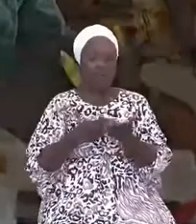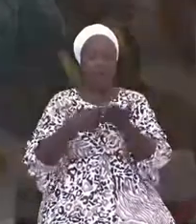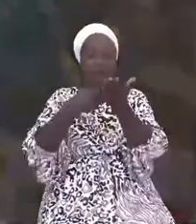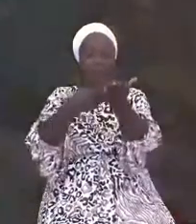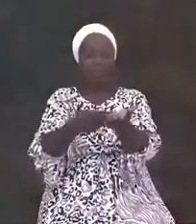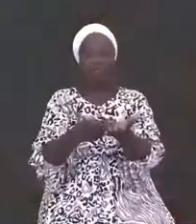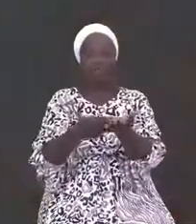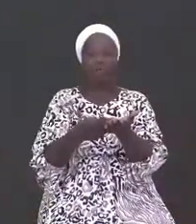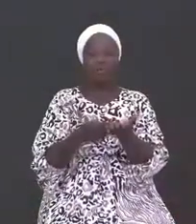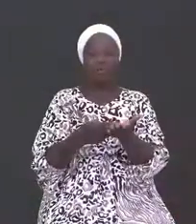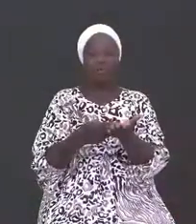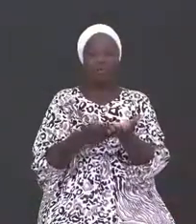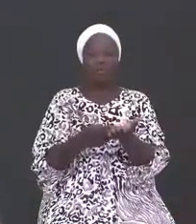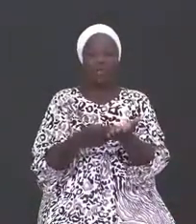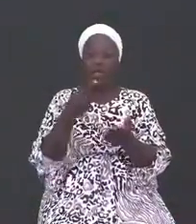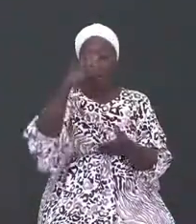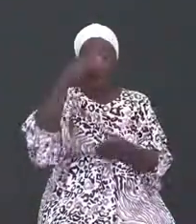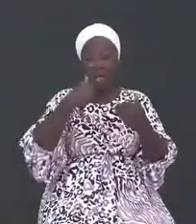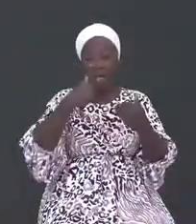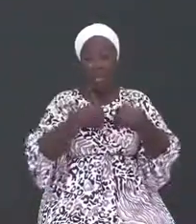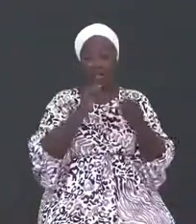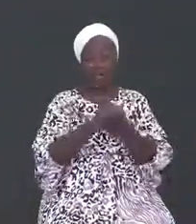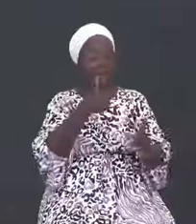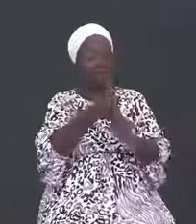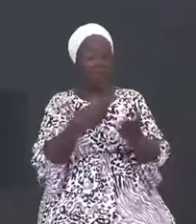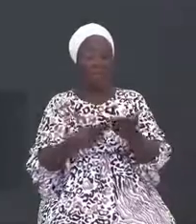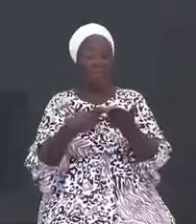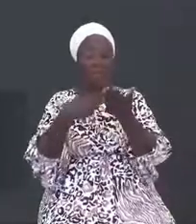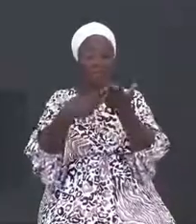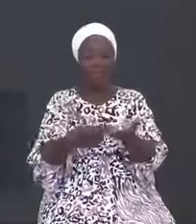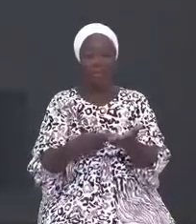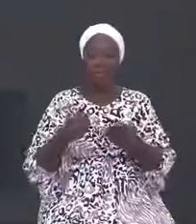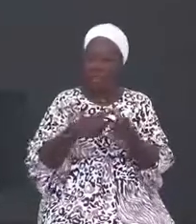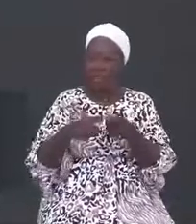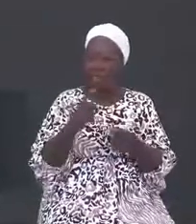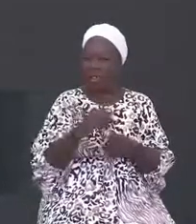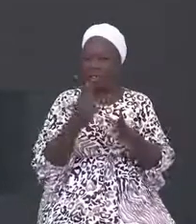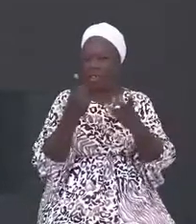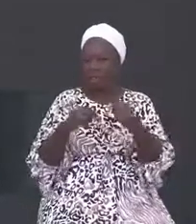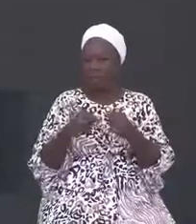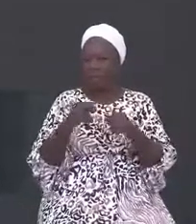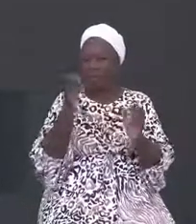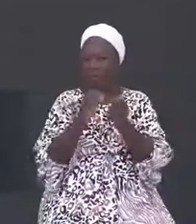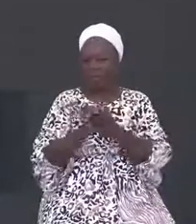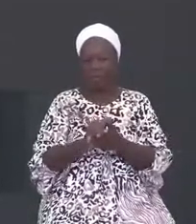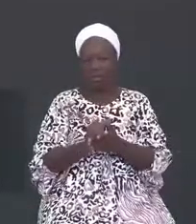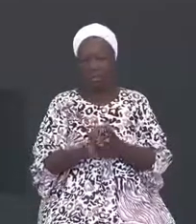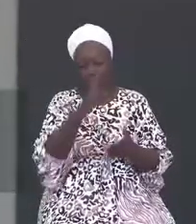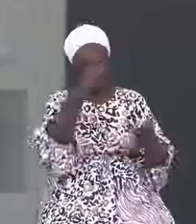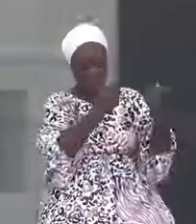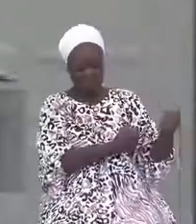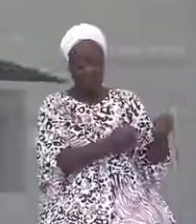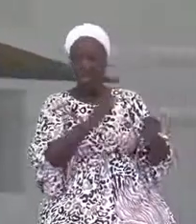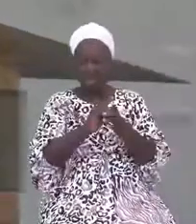L'homme avait l'auto-recommandation. Il est venu. Et il est venu avec confiance. Il est